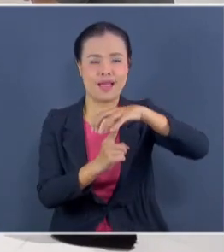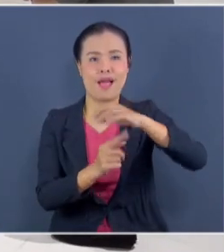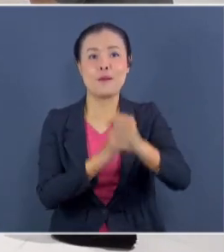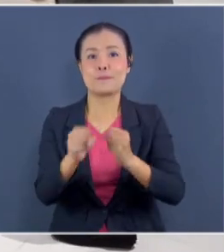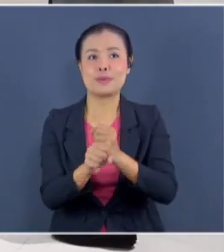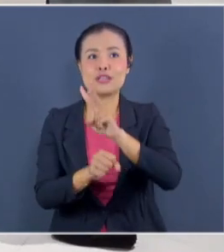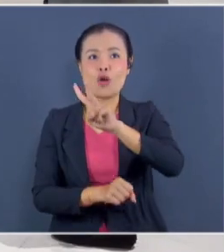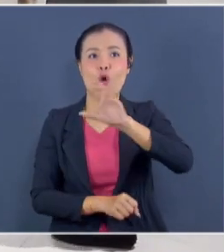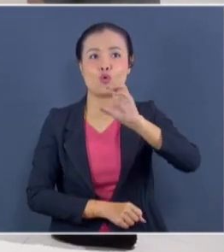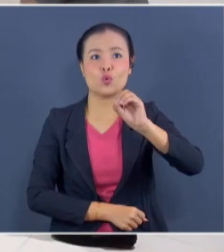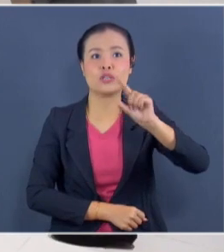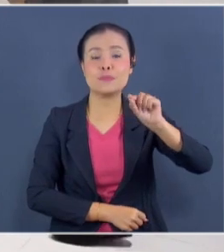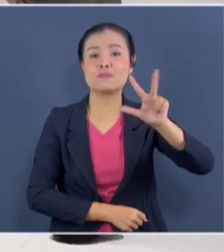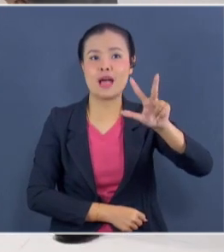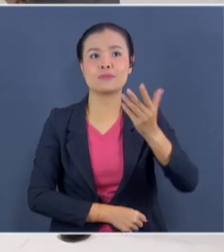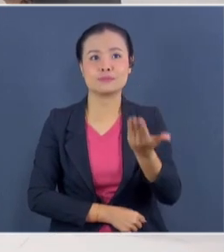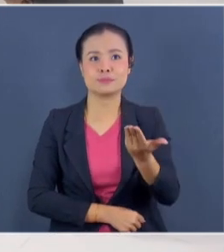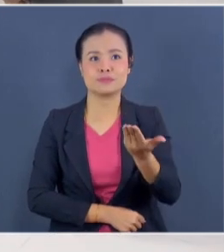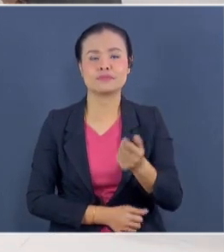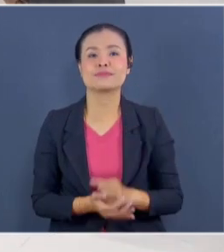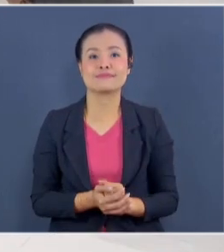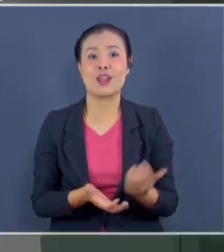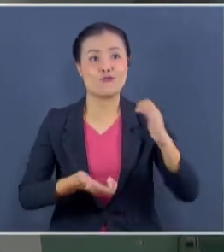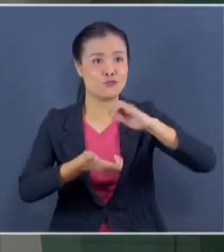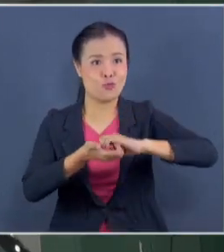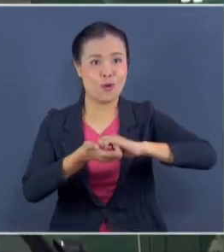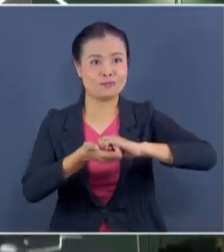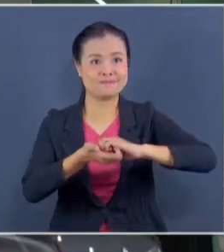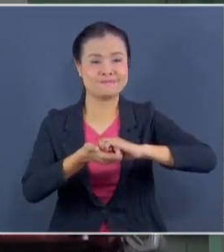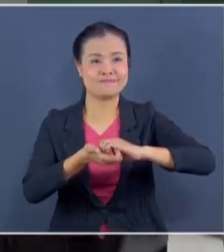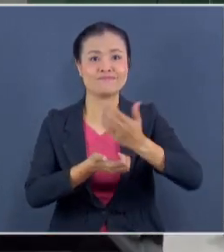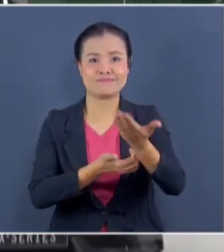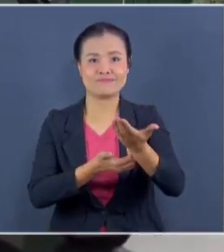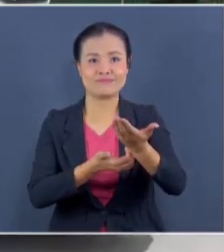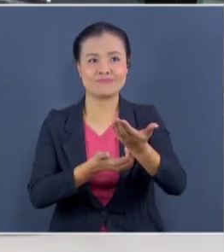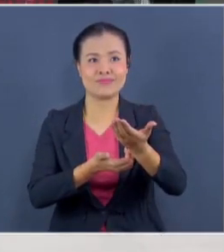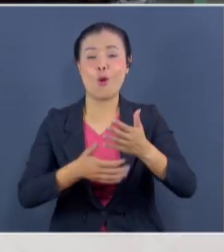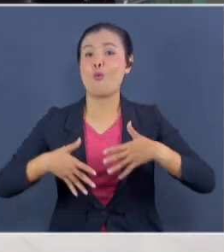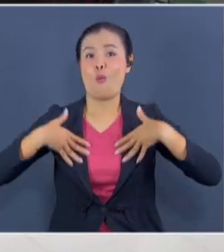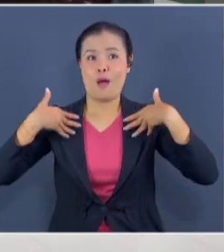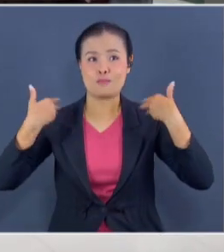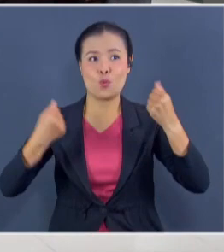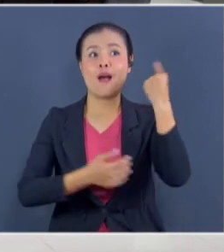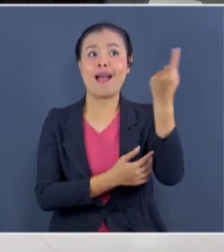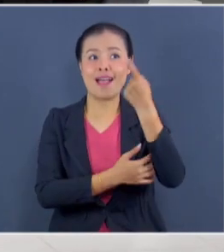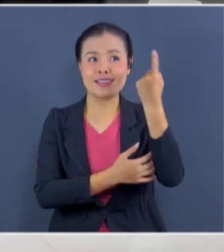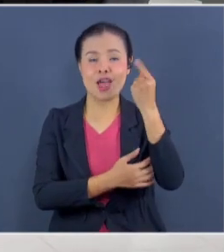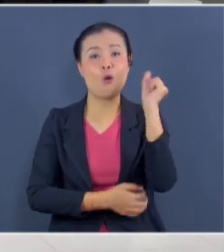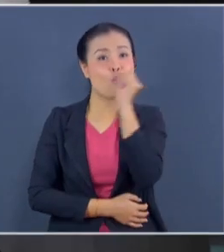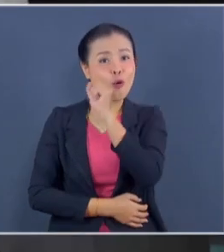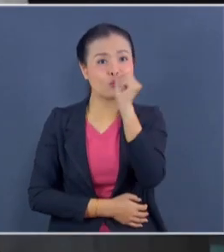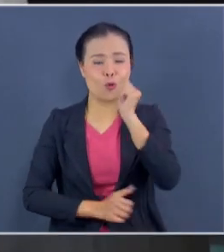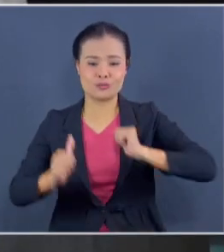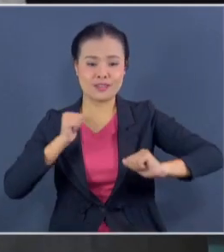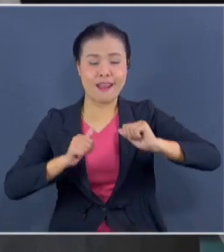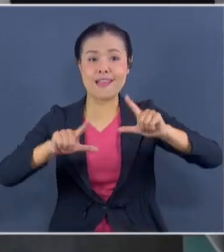น์2023ที่ทางช่องโมโน29ได้ร่วมกับ Ituna Music Identities ส่งมอบความสุขให้กับนักท่องเที่ยวด้วยคอนเสิร์ตจากเหล่าศิล